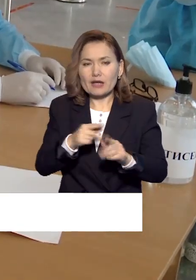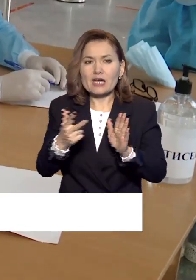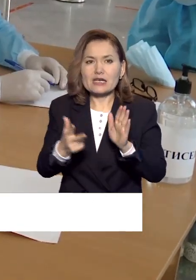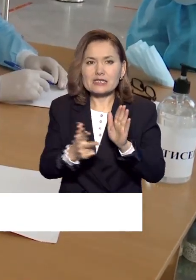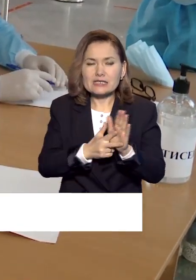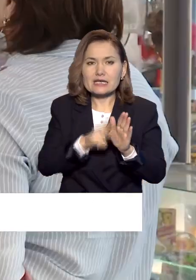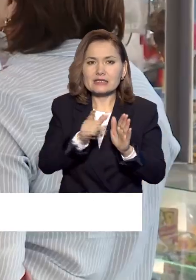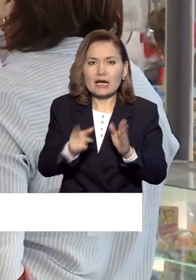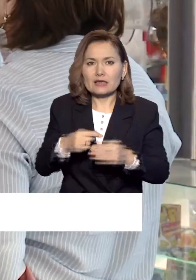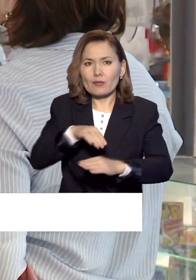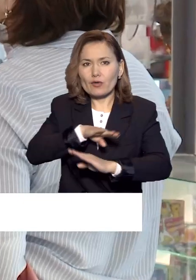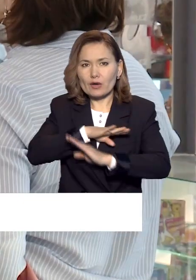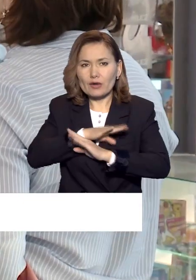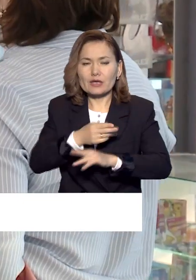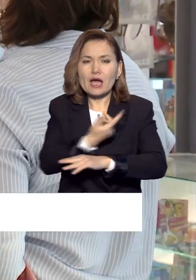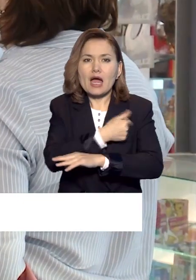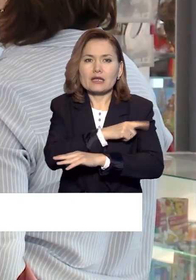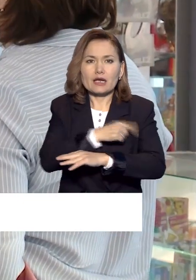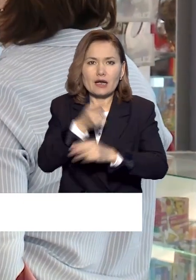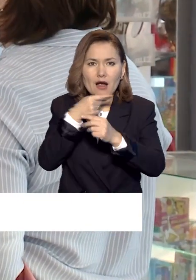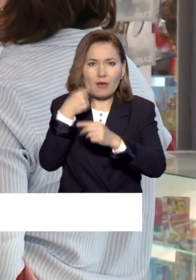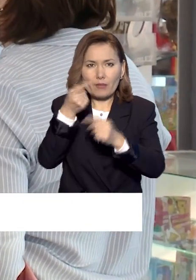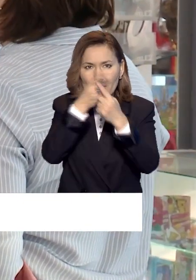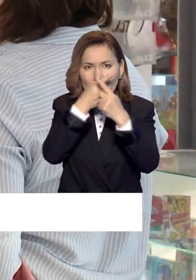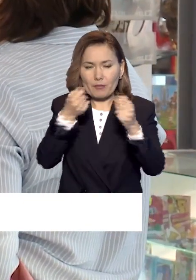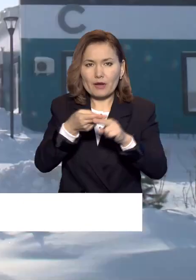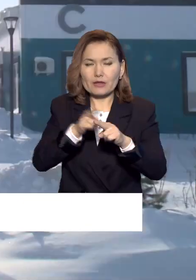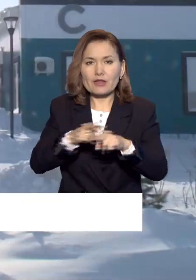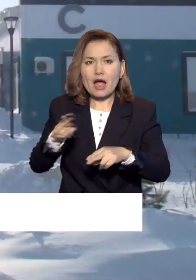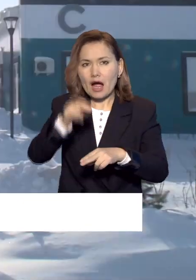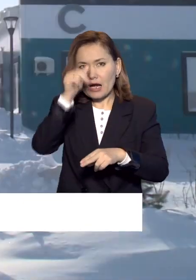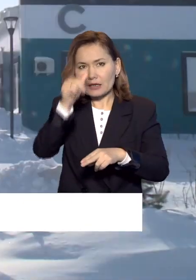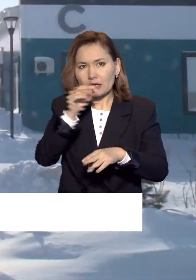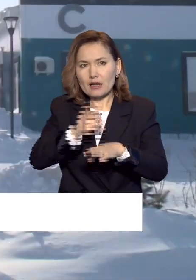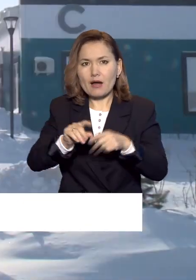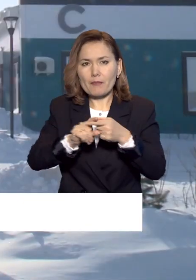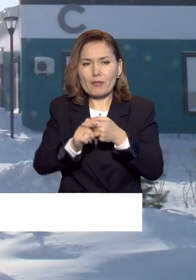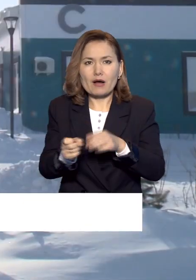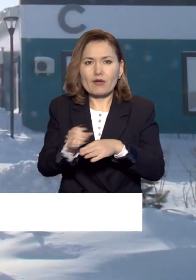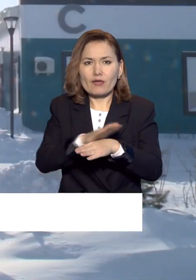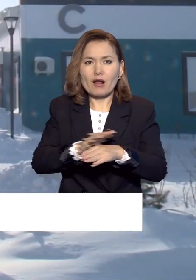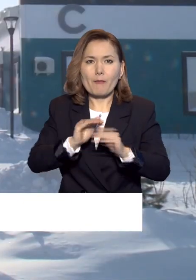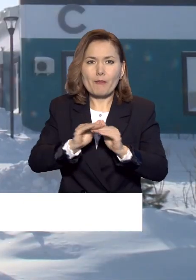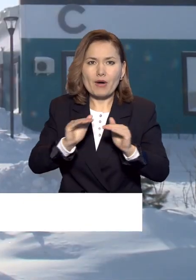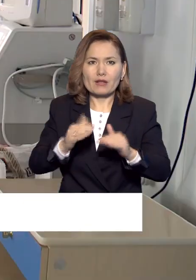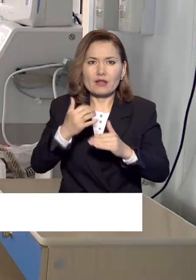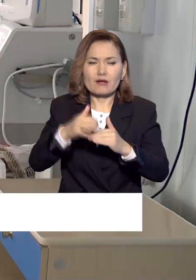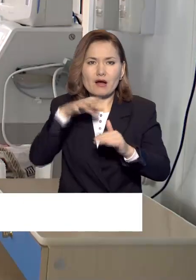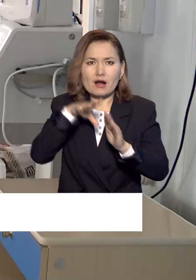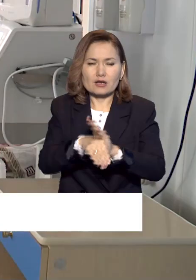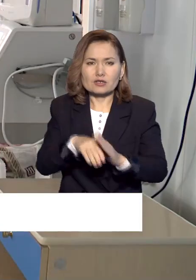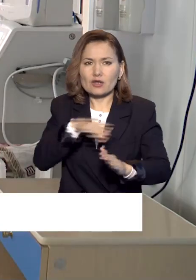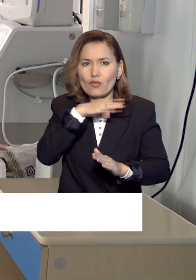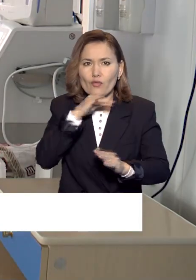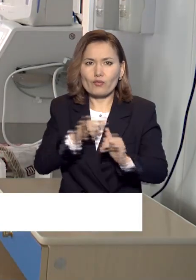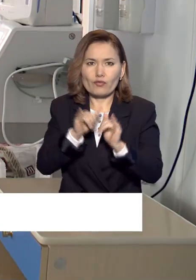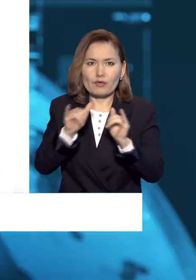салдарынан көз жұмған. Дәрігерлердің мәліметіне қарағанда, қаңтар айында коронавирус әсіресе балалар арасында көбейген.